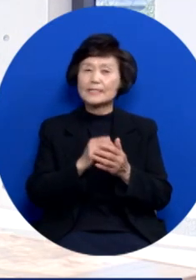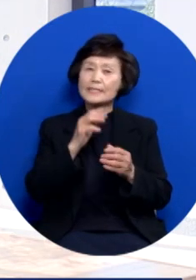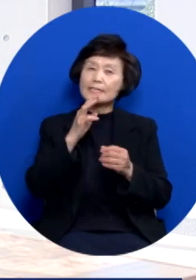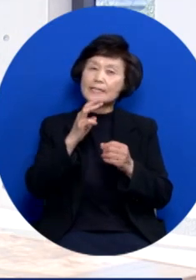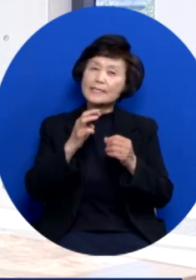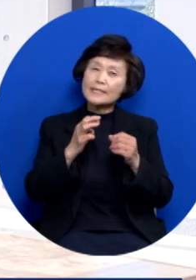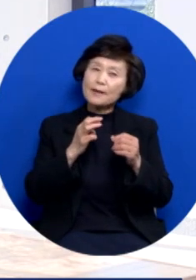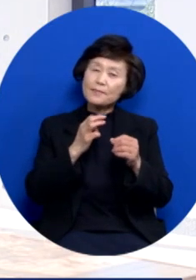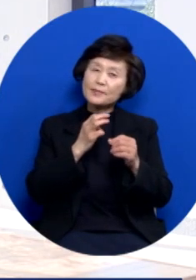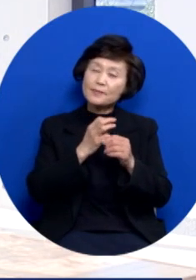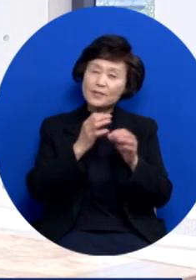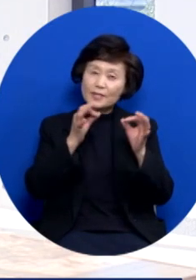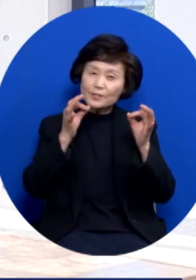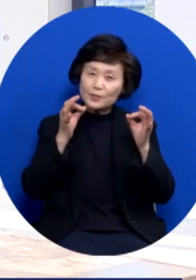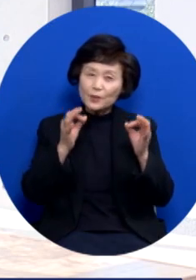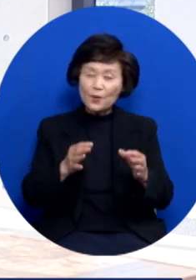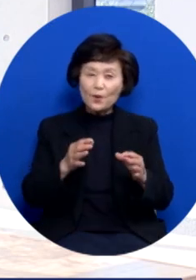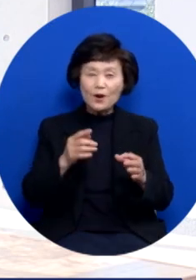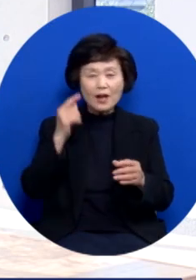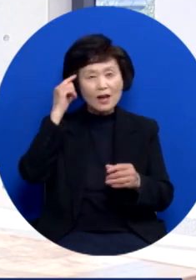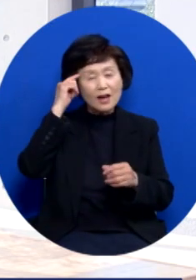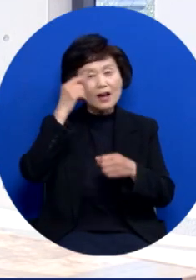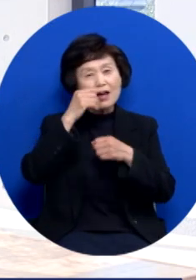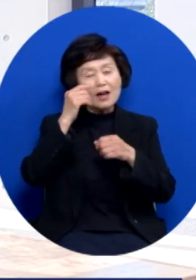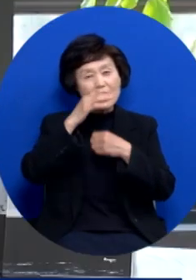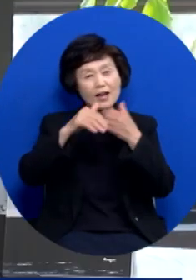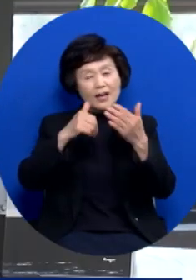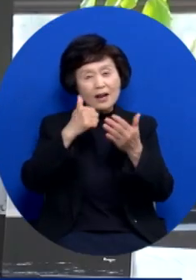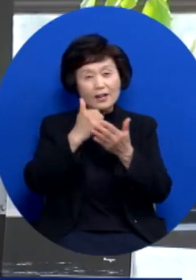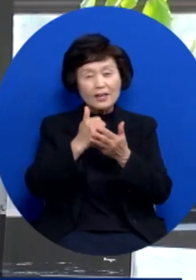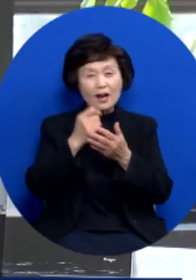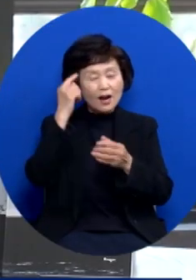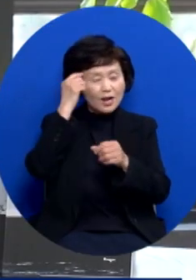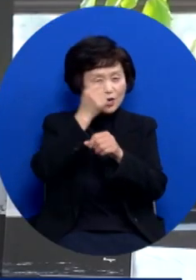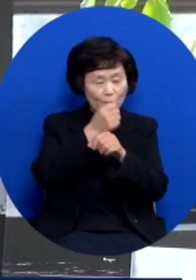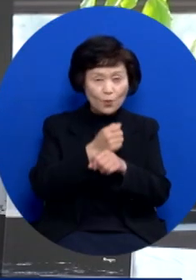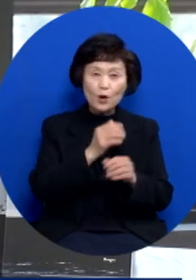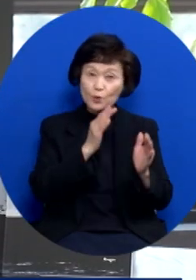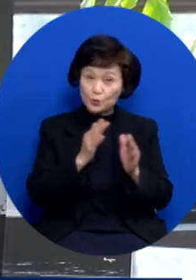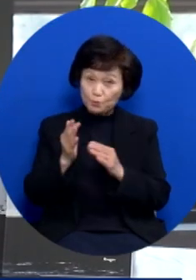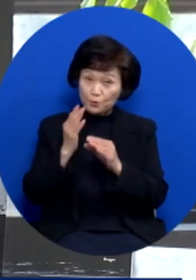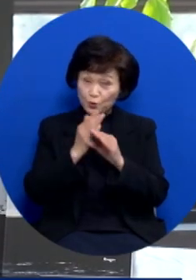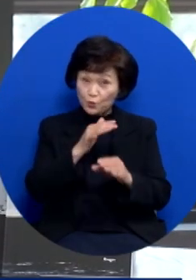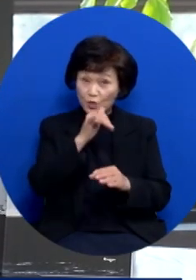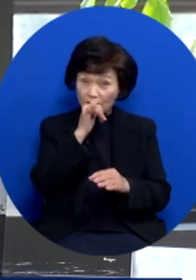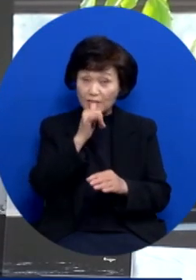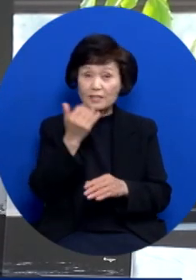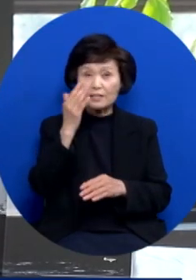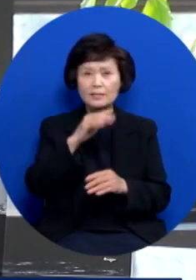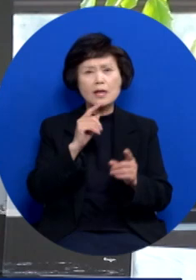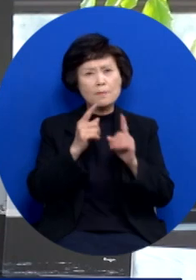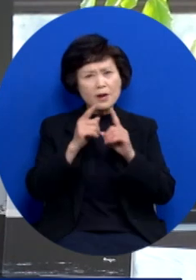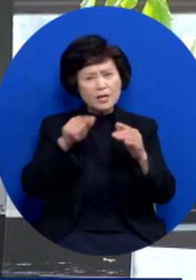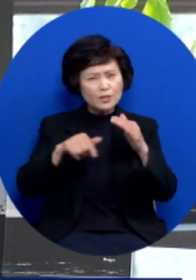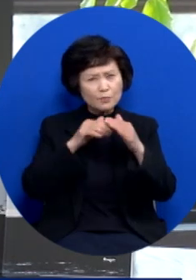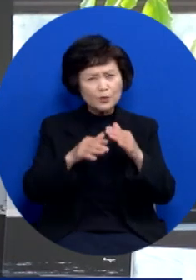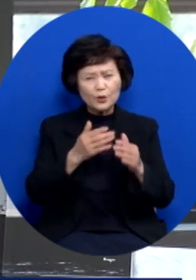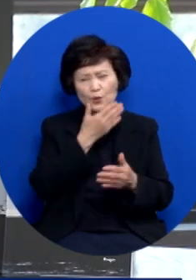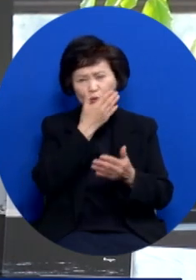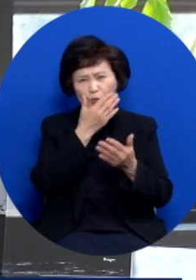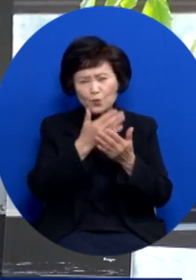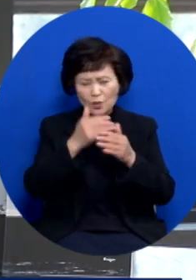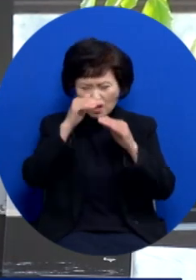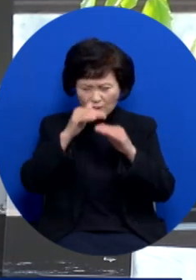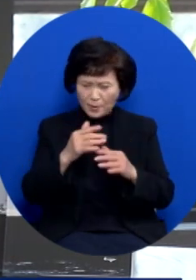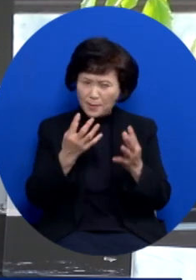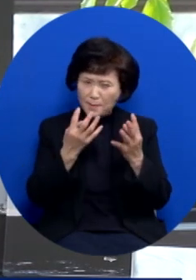가까이 성경을 연구하고 준비하고 있습니다. 말씀 외에도 중요한 것들이 참 많지만